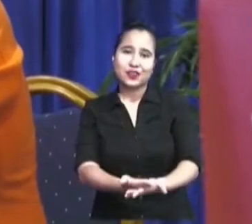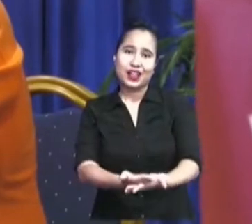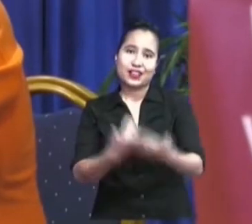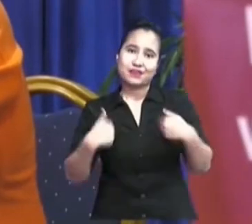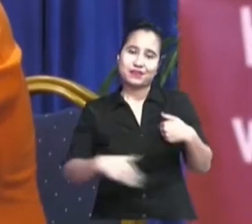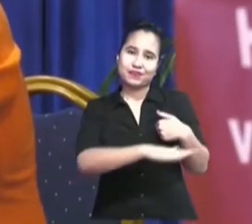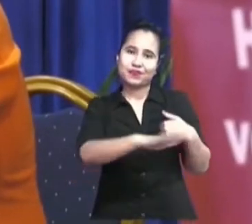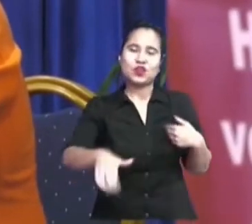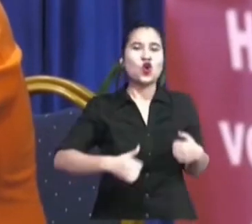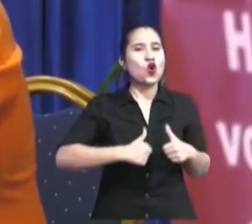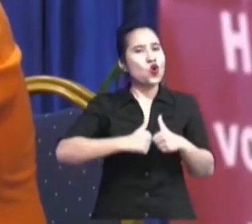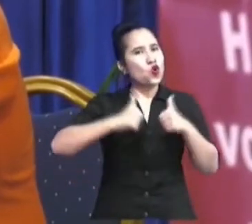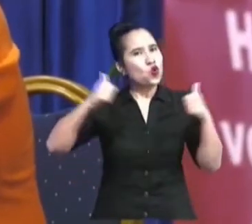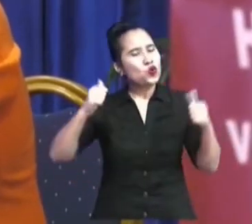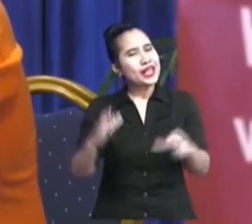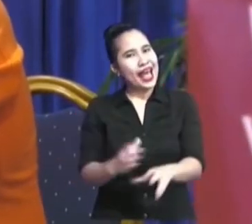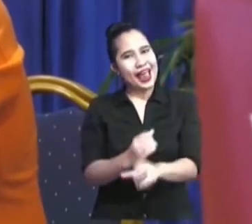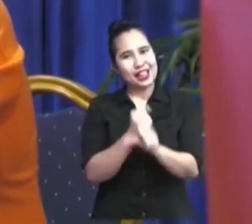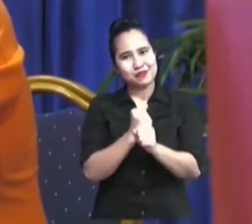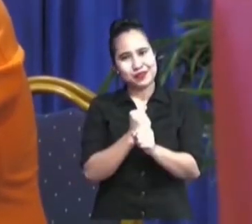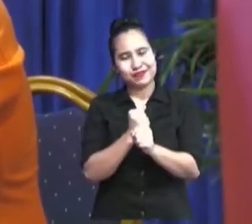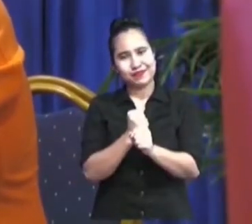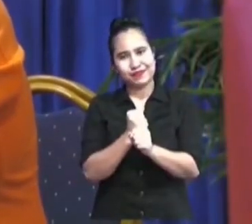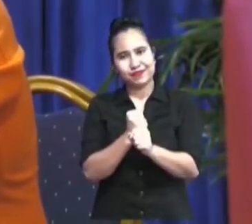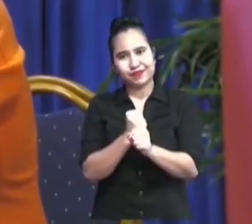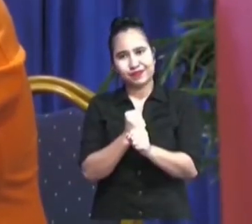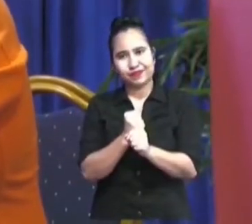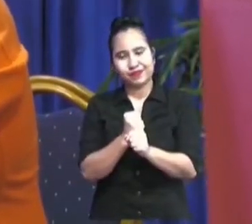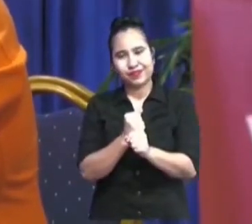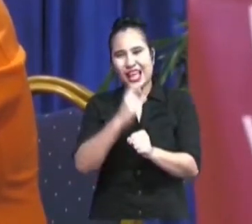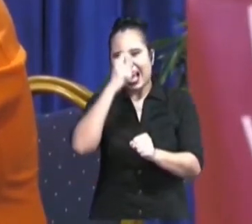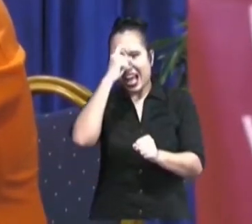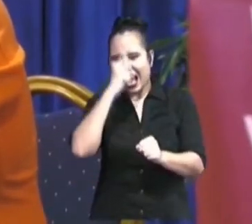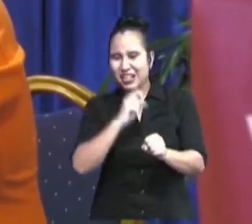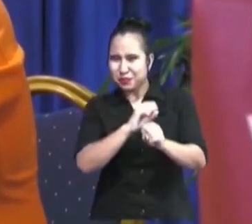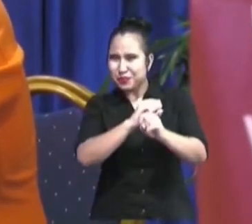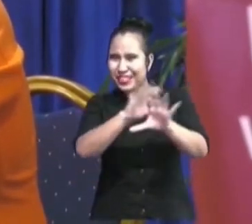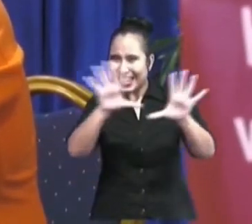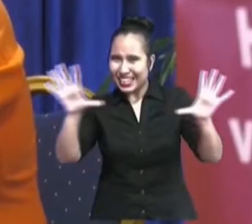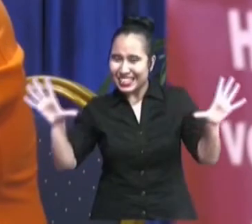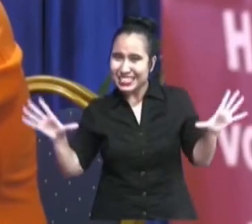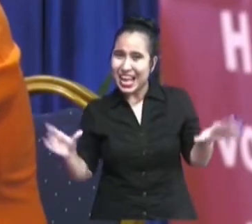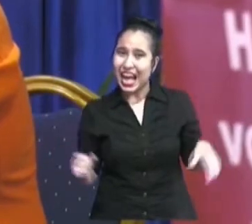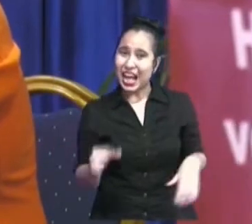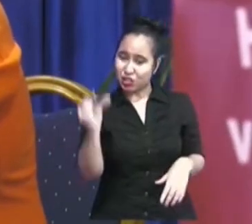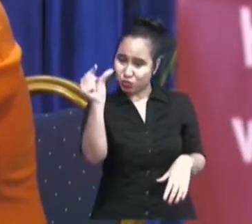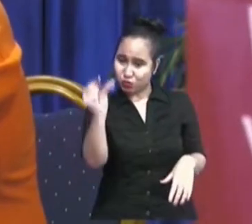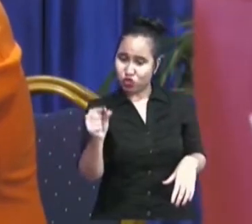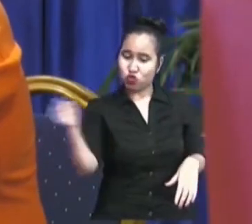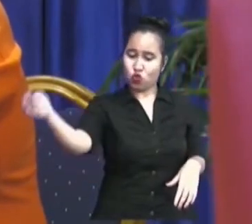elk geval goed inspelen hierop. Als het bekend is dat iemand ergens aankomt,